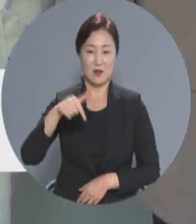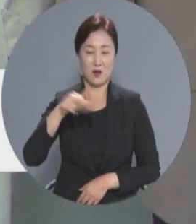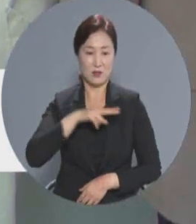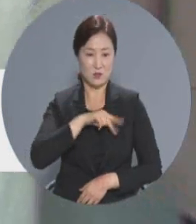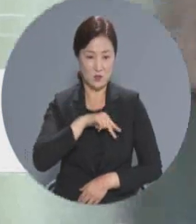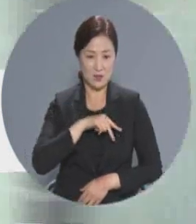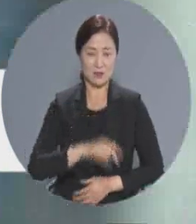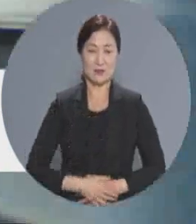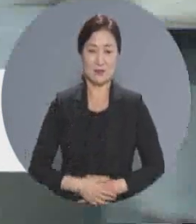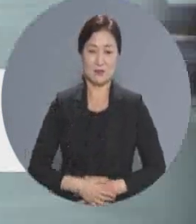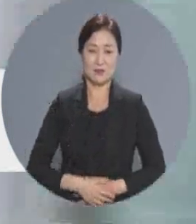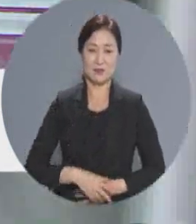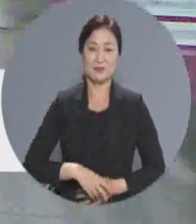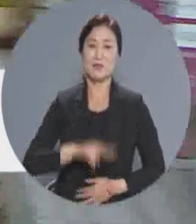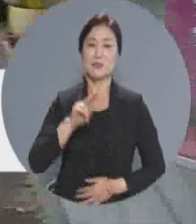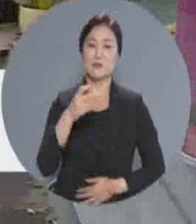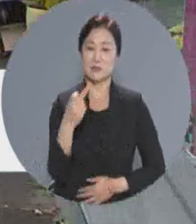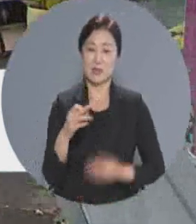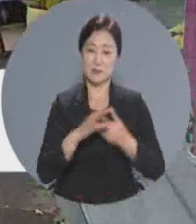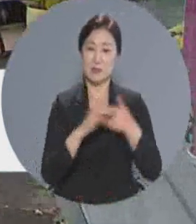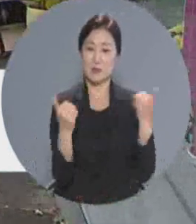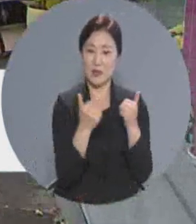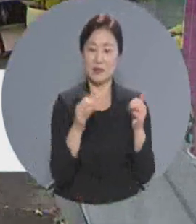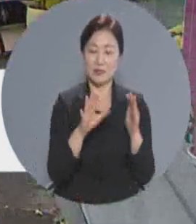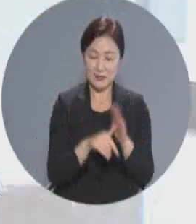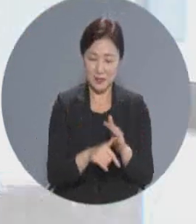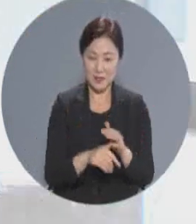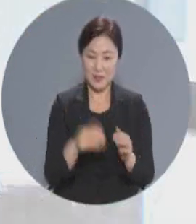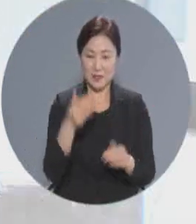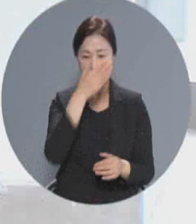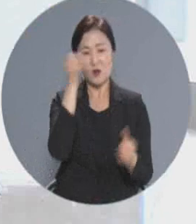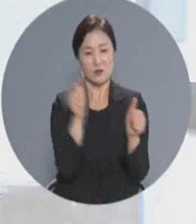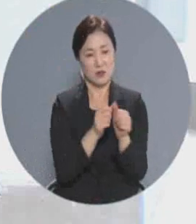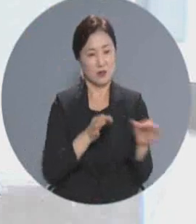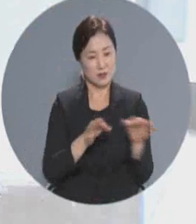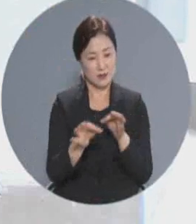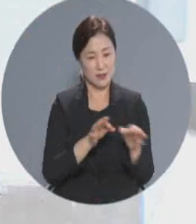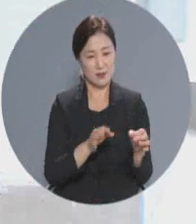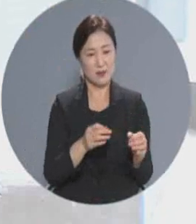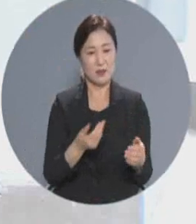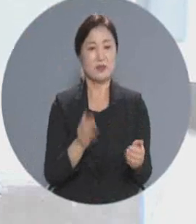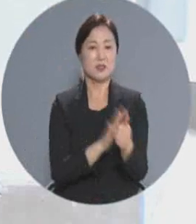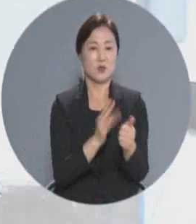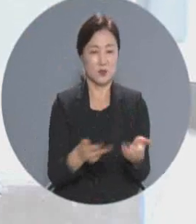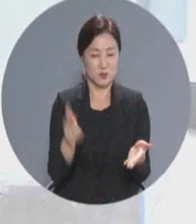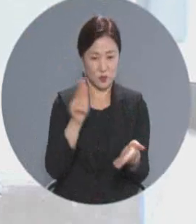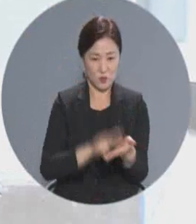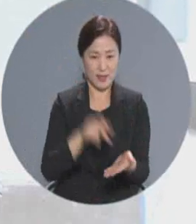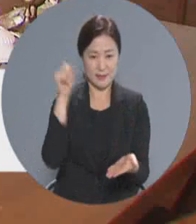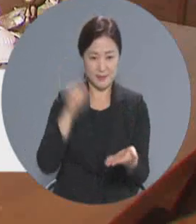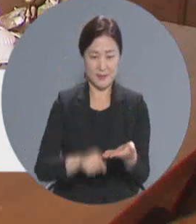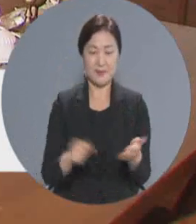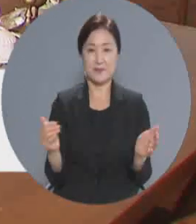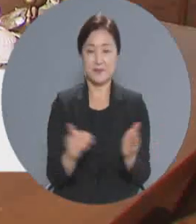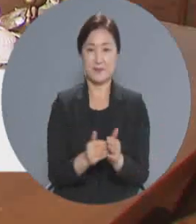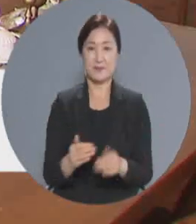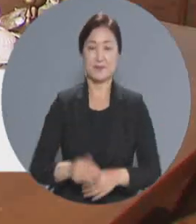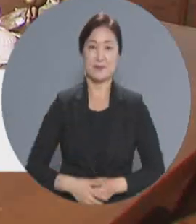폐회한 제212회 임시회에서 청년 창업 활성화 지원 근거가 담긴 해당 조례를